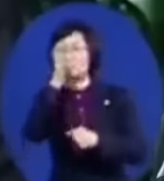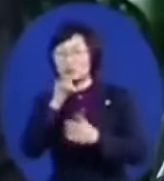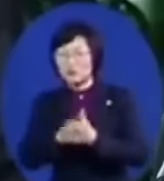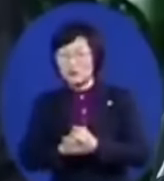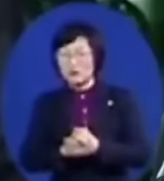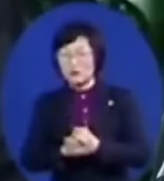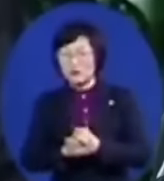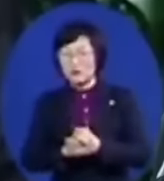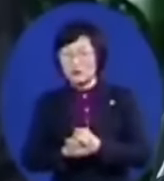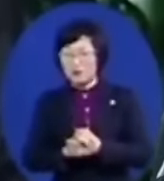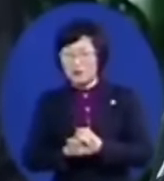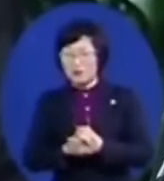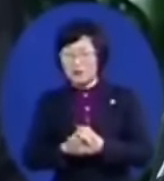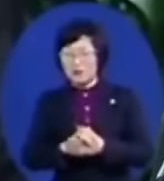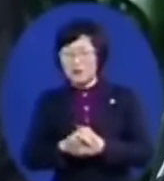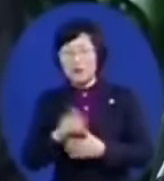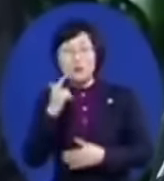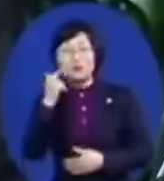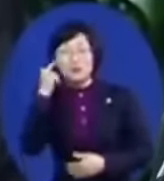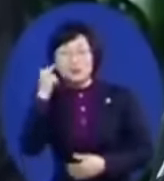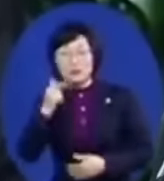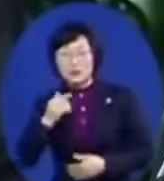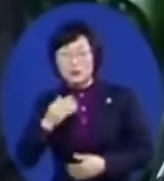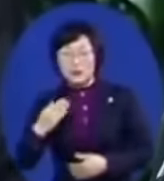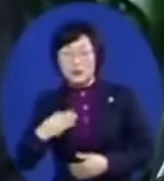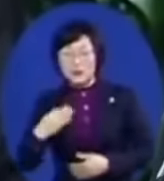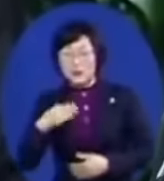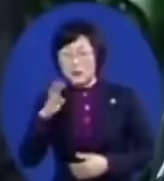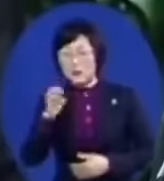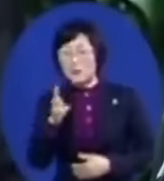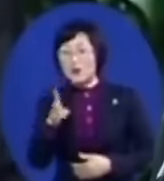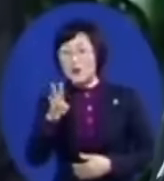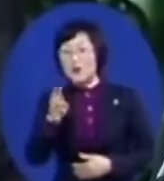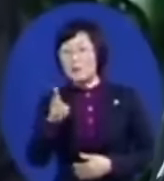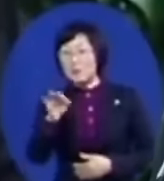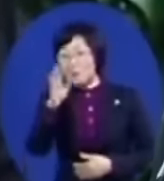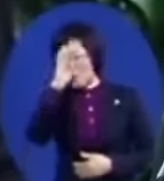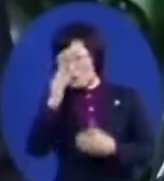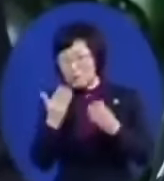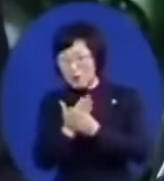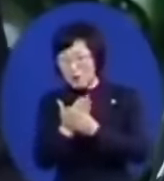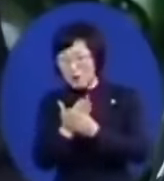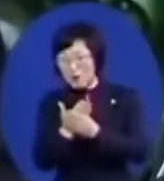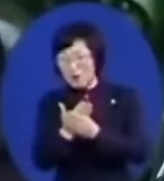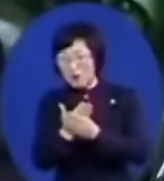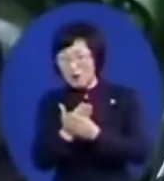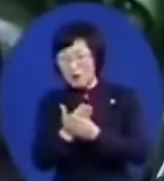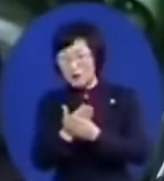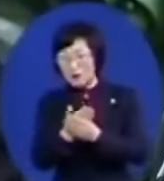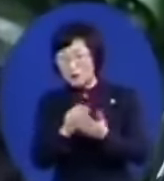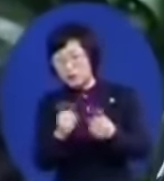저도 폐병 걸려서 죽다가 살아나지 않았으면 하나님이 살아계신 것을 이렇게 뼈저리게 느낄 수가 없었습니다.